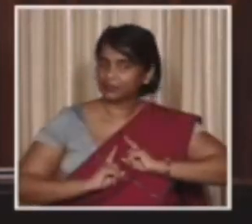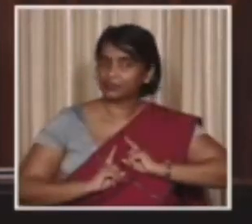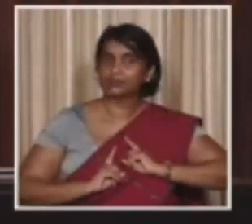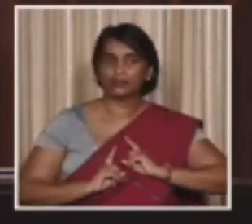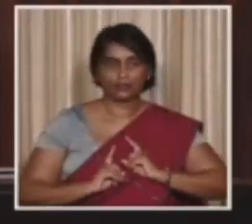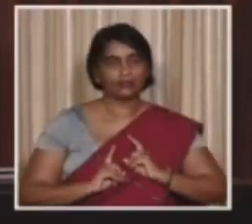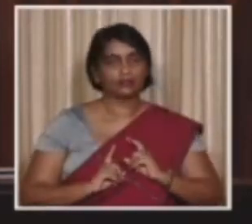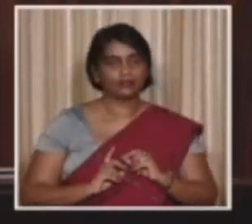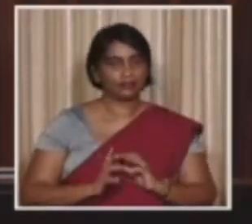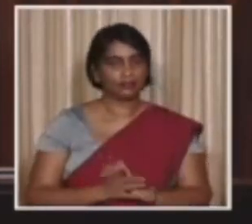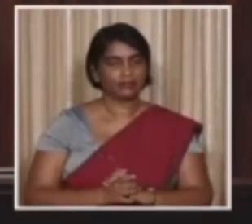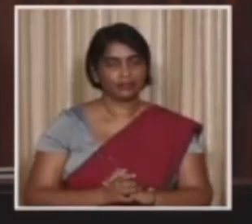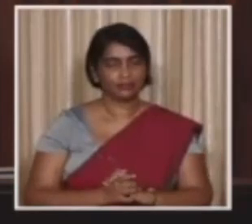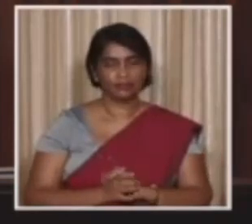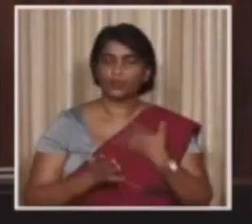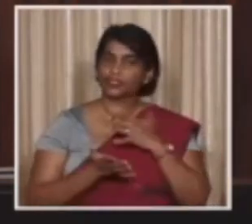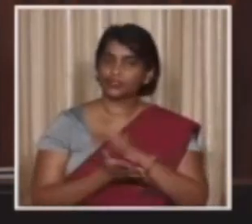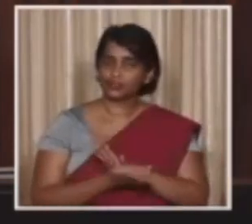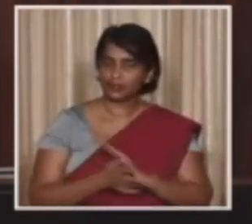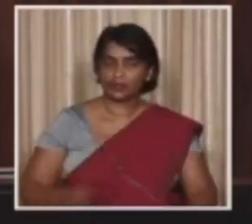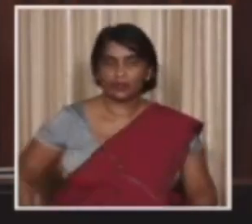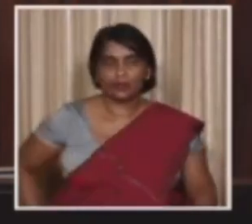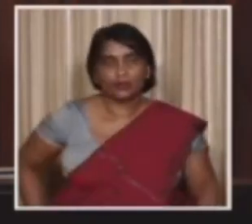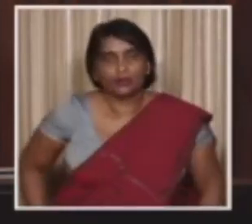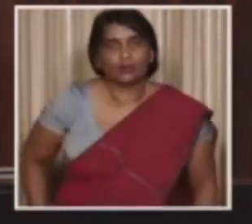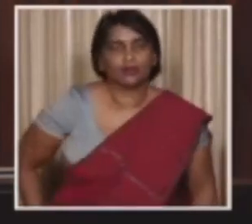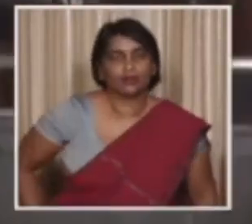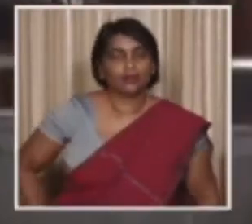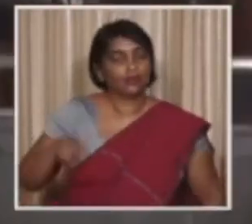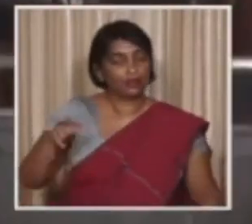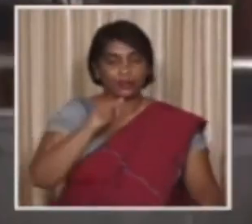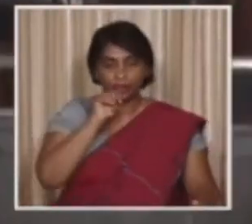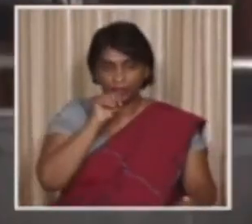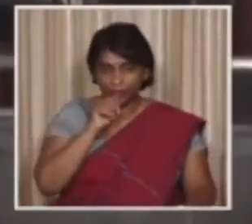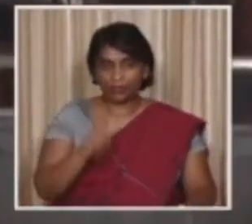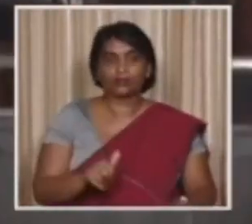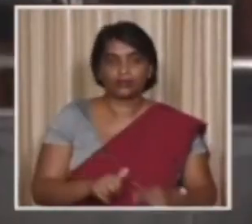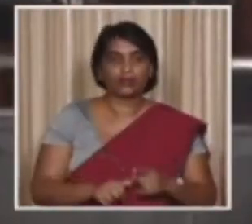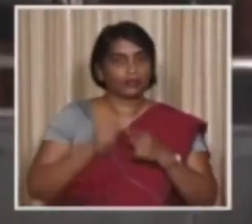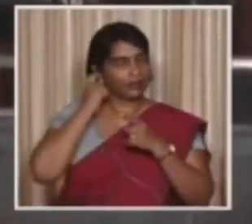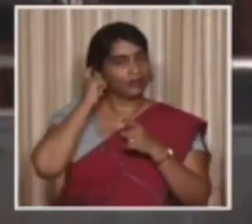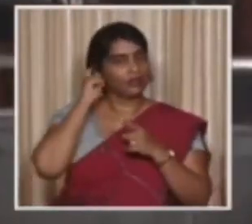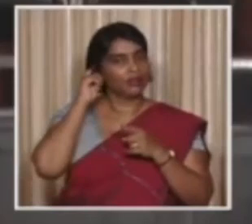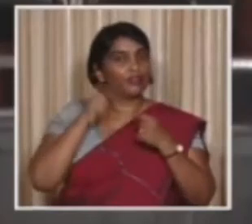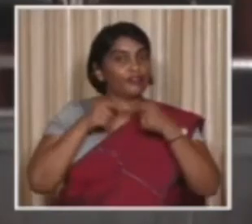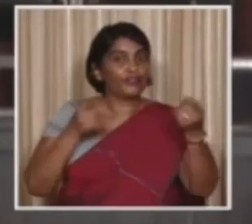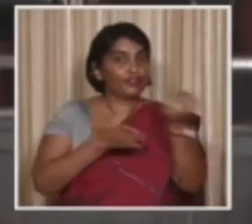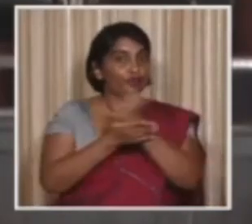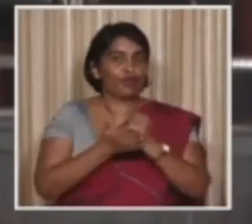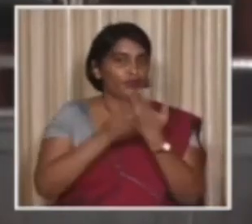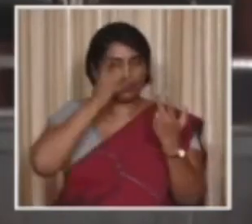ලැබිච්ච එකම සතුටු වෙනවා. හැබැයි එතුමාගේ අවංක ඒ අවංකකම ඔබතුමාගේ විපක්ෂයේ ඔක්කොම නැහැ.